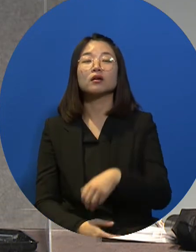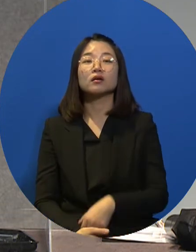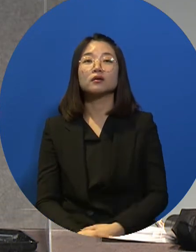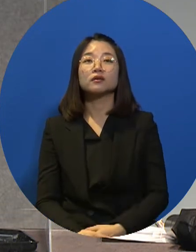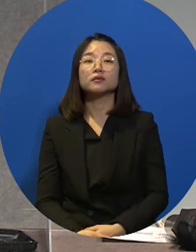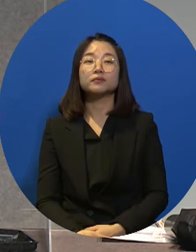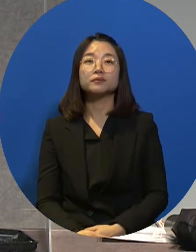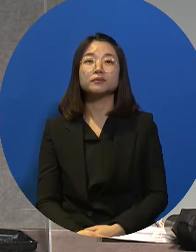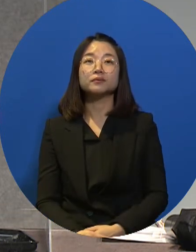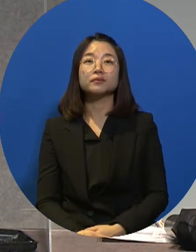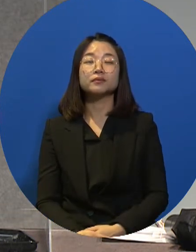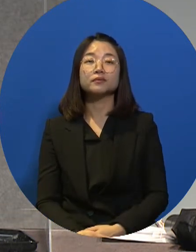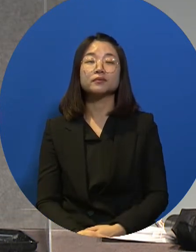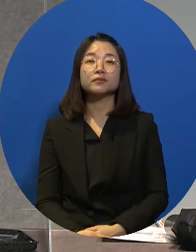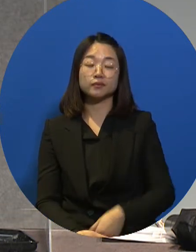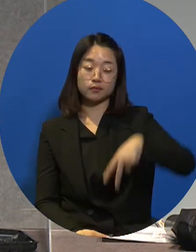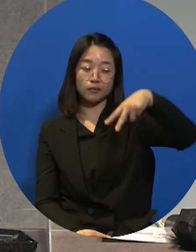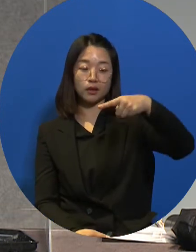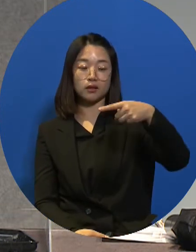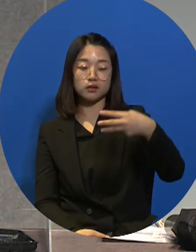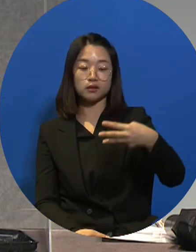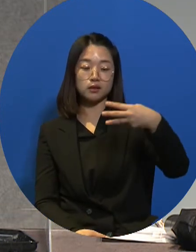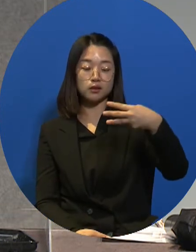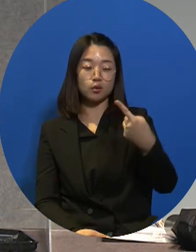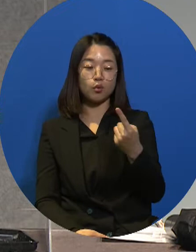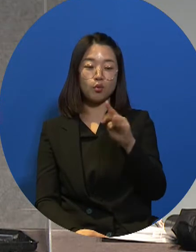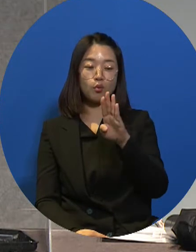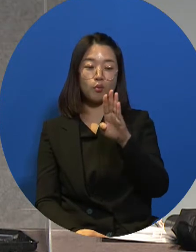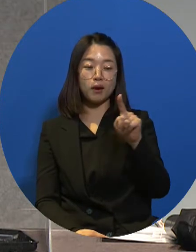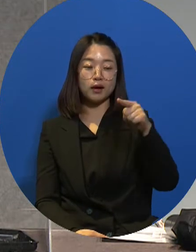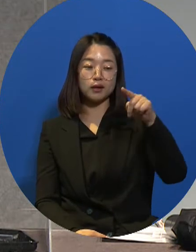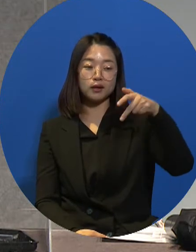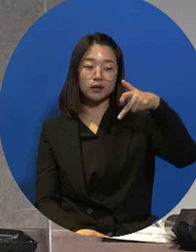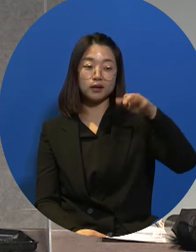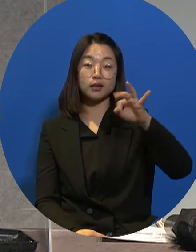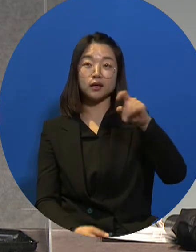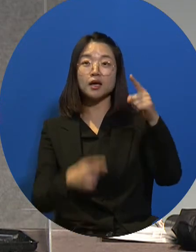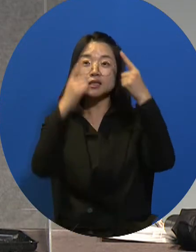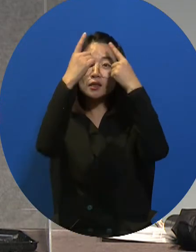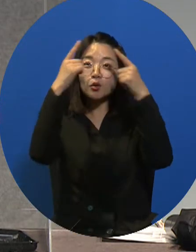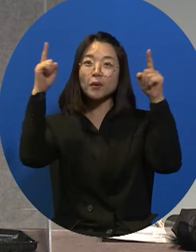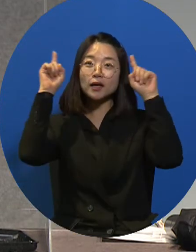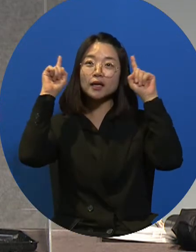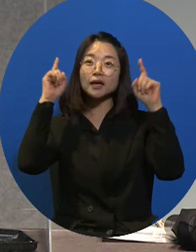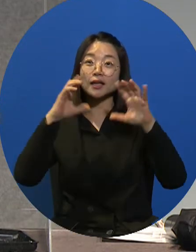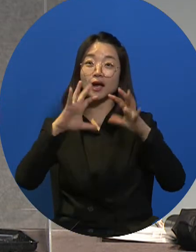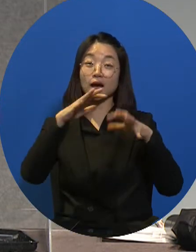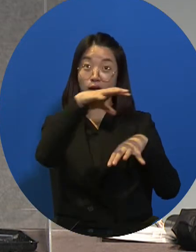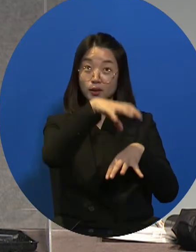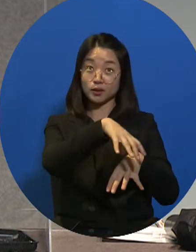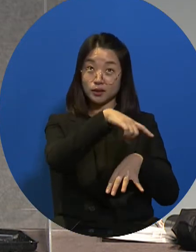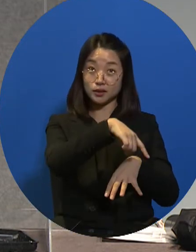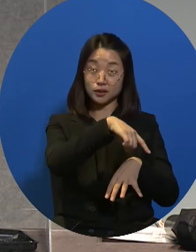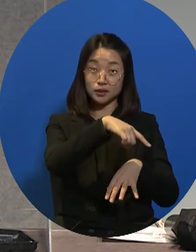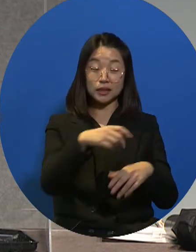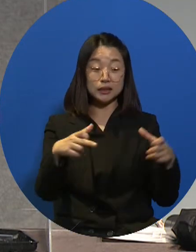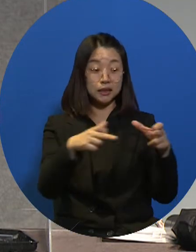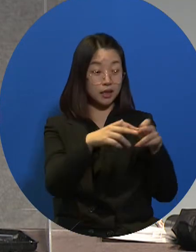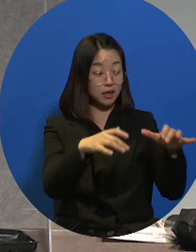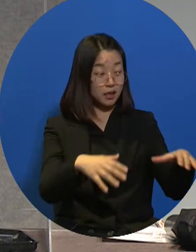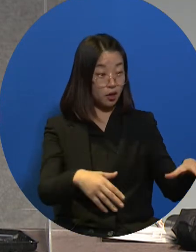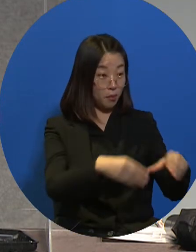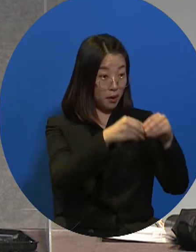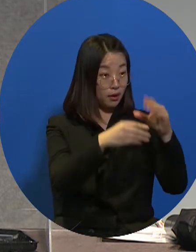앨런 이사님께서 슬로바키아 장애 당사자분의 개인 진정 사례를 통해서 유엔 장애인 권리 협약에 대한 어떤